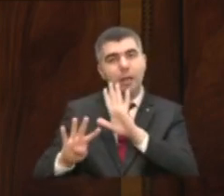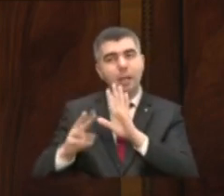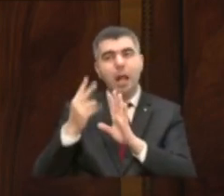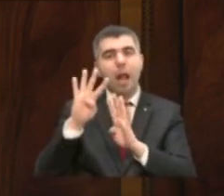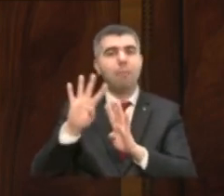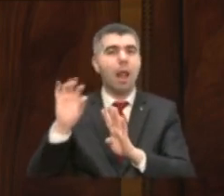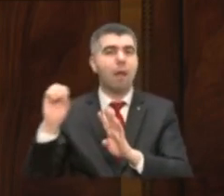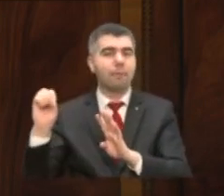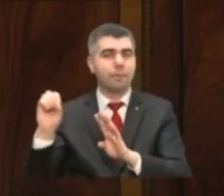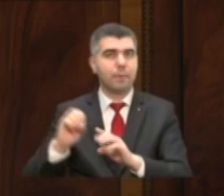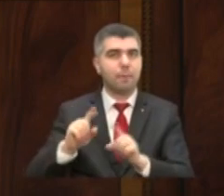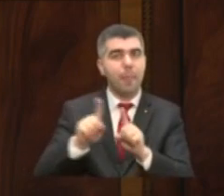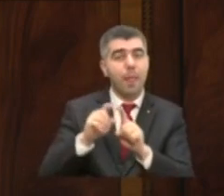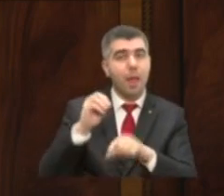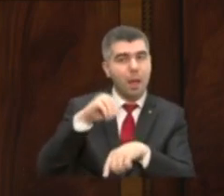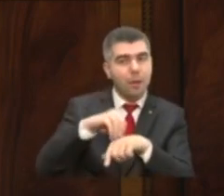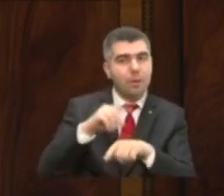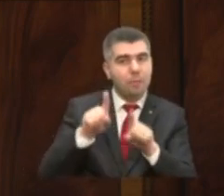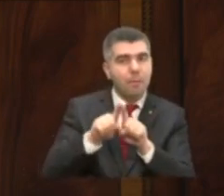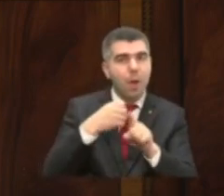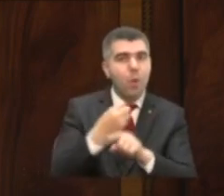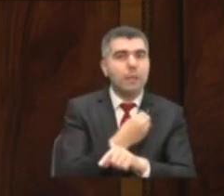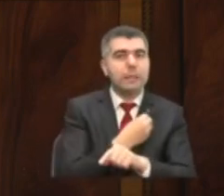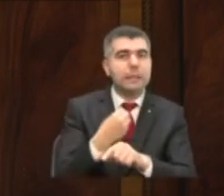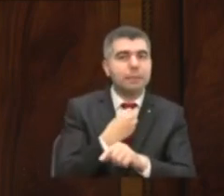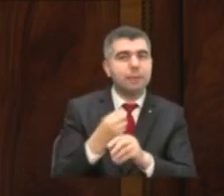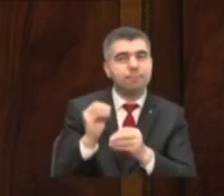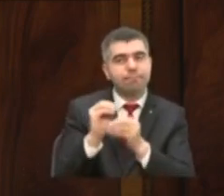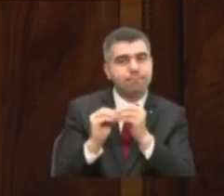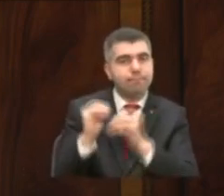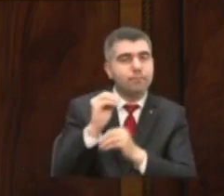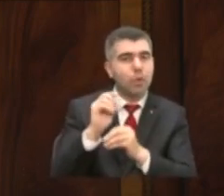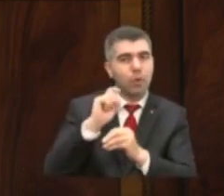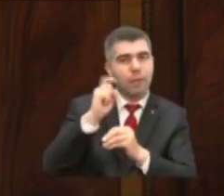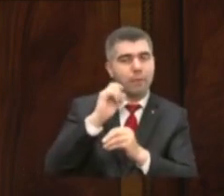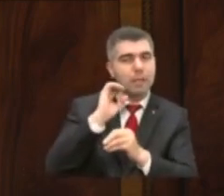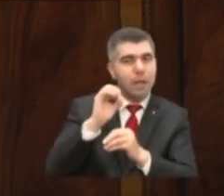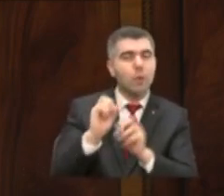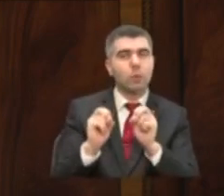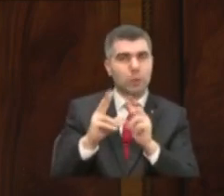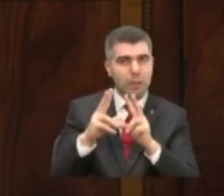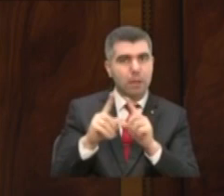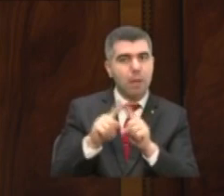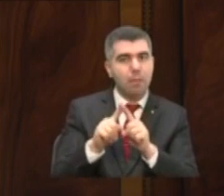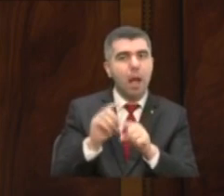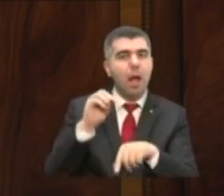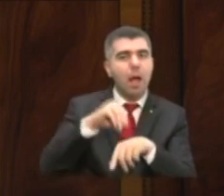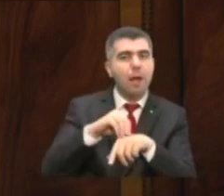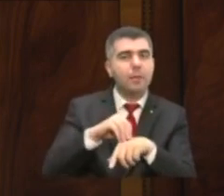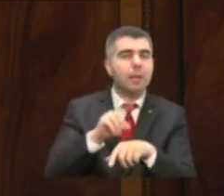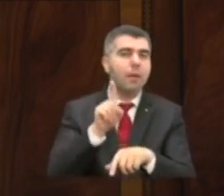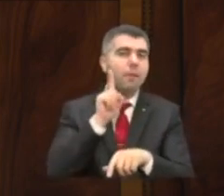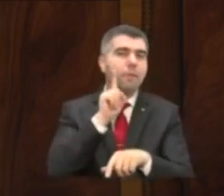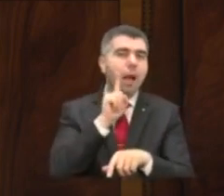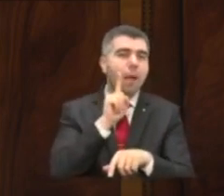من عدد طلبة مهن الصحة، دابا هذا الشيء غادي يتناقش حتى هو. تحسين شروط تطبيق مبادرتي دعم الأرامل وصندوق التكافل العائلي،